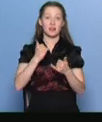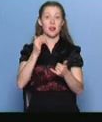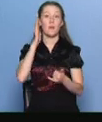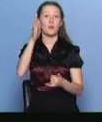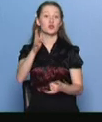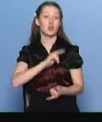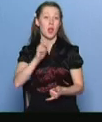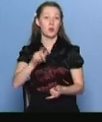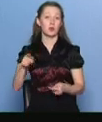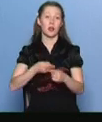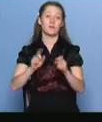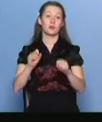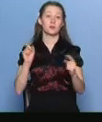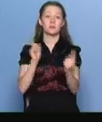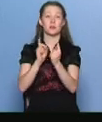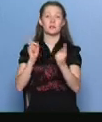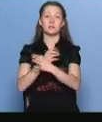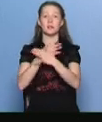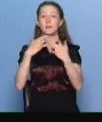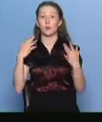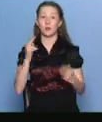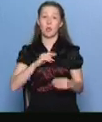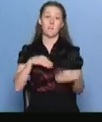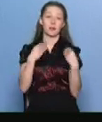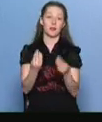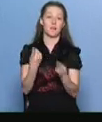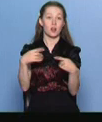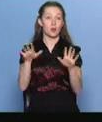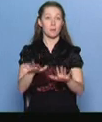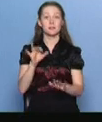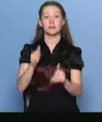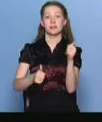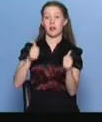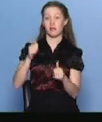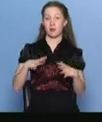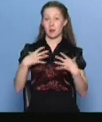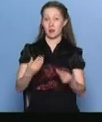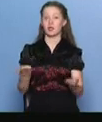это возможность встретиться с десятком работодателей в одном месте и сравнить предложения.